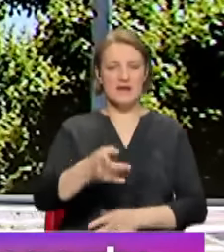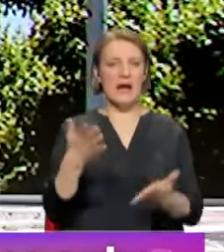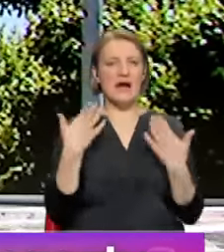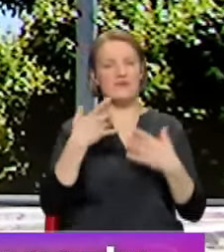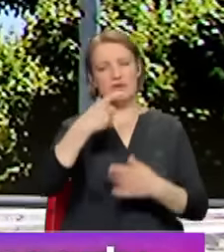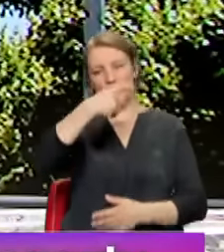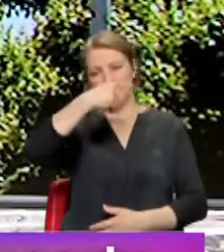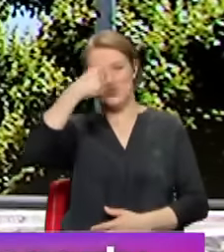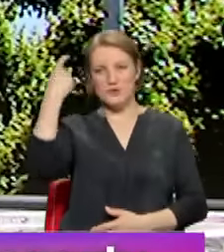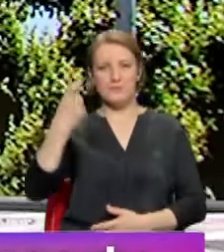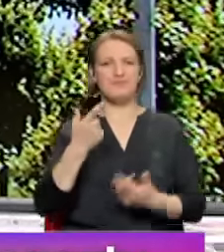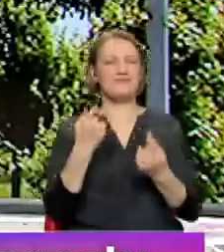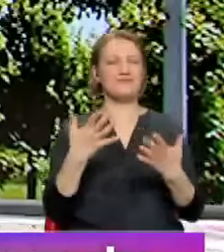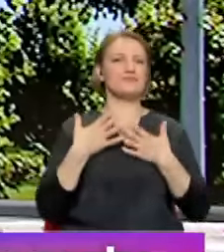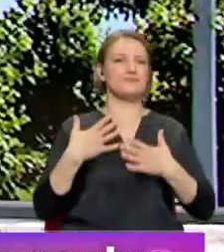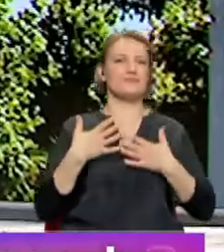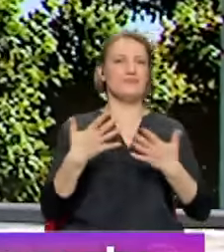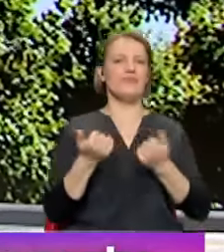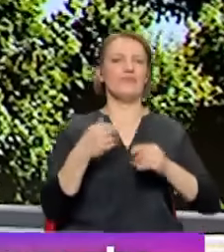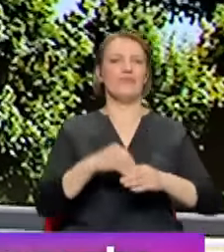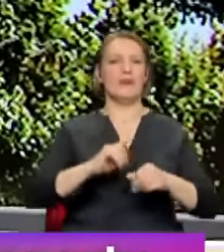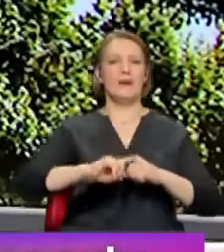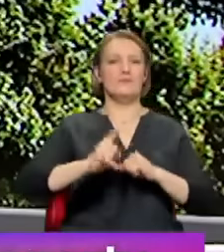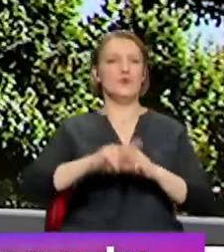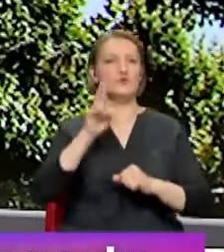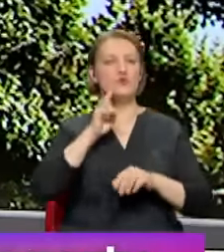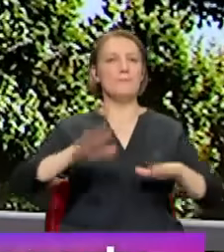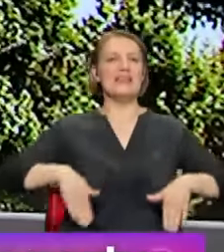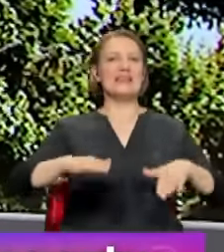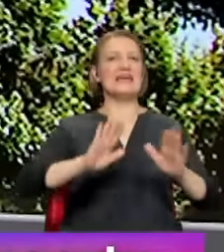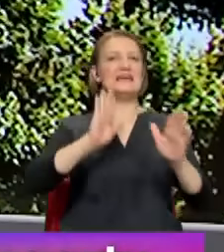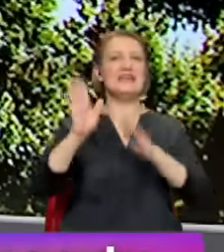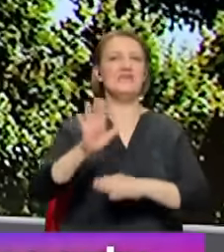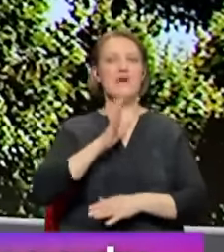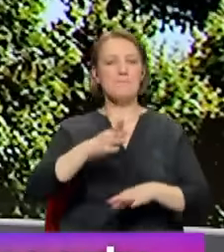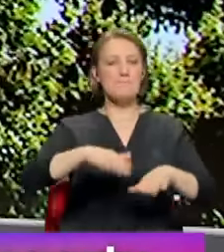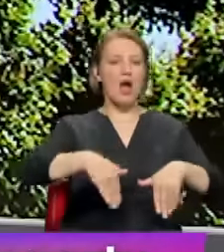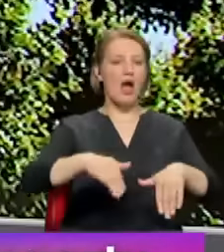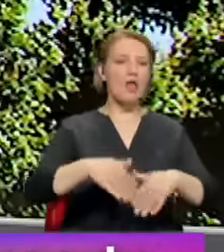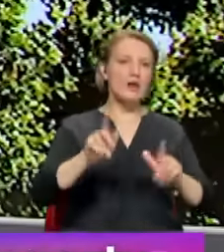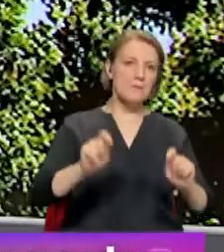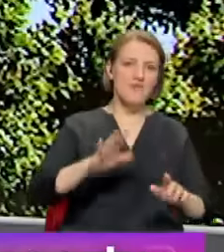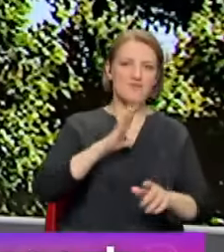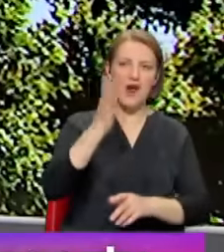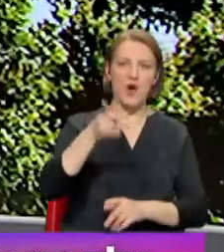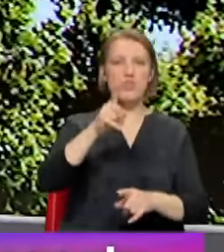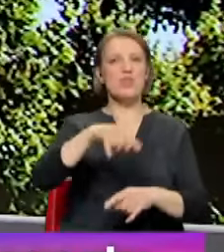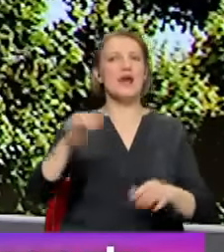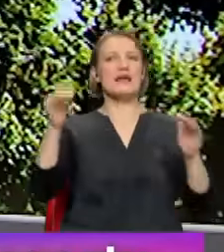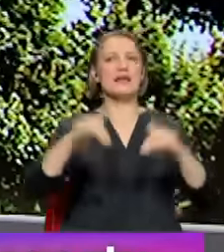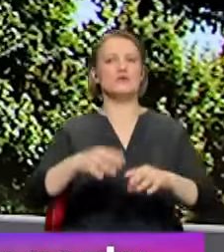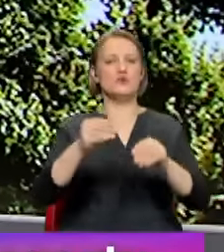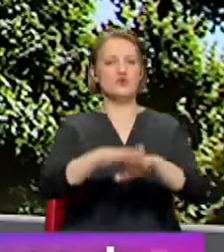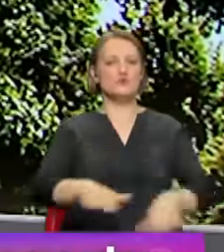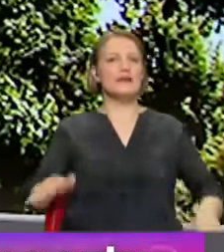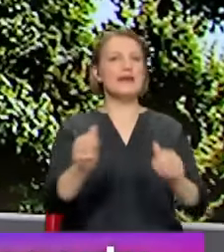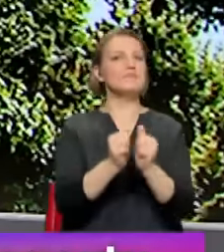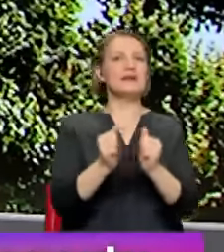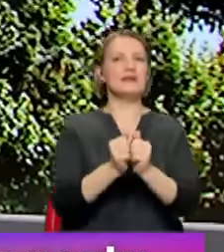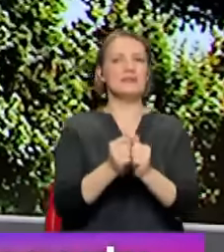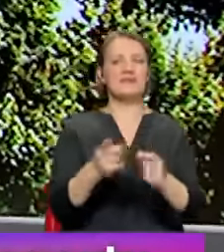havalar ısınıyor. Biraz da böyle soluklanmak için hafta sonu pikniğe gidenler var. Belki mangal yakanlar var. Onlar geliyor çocuklarıyla